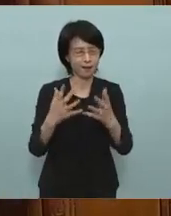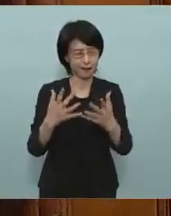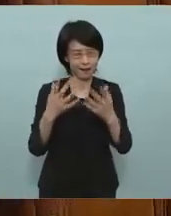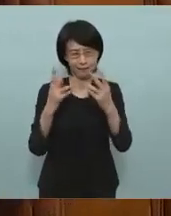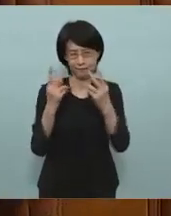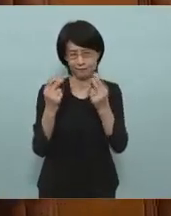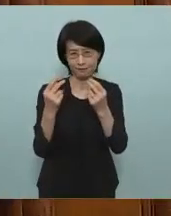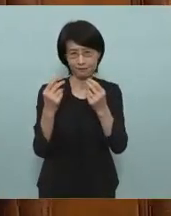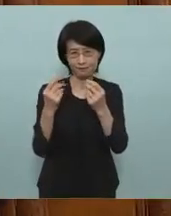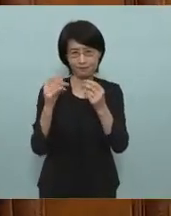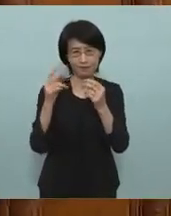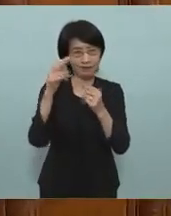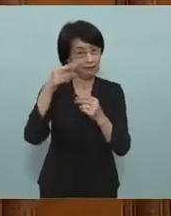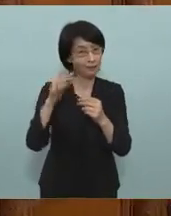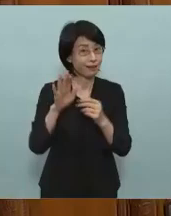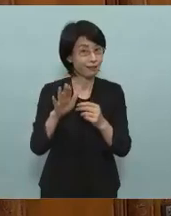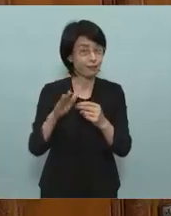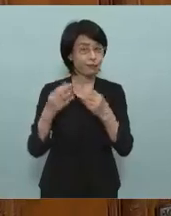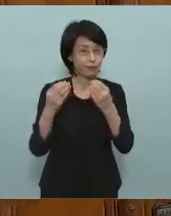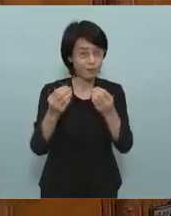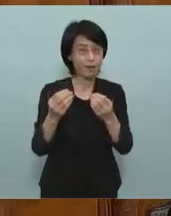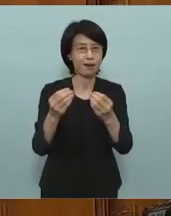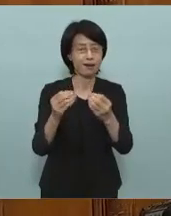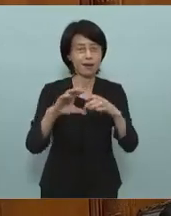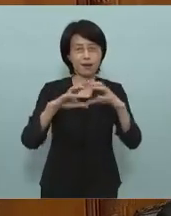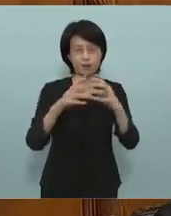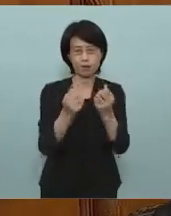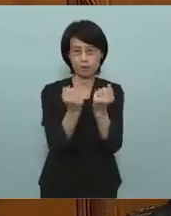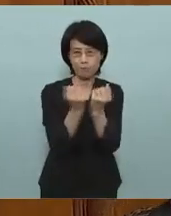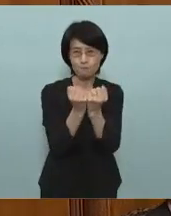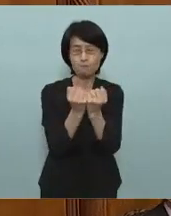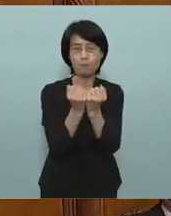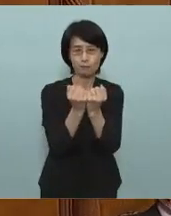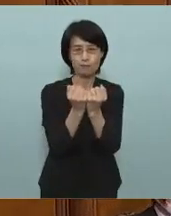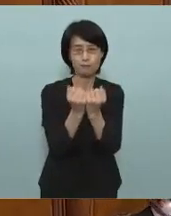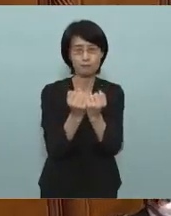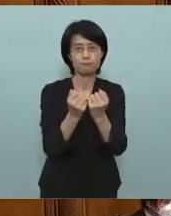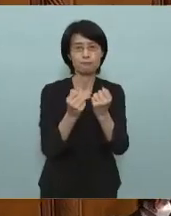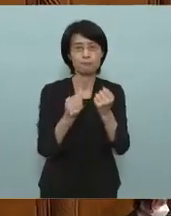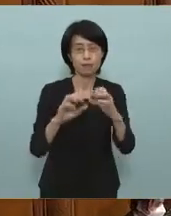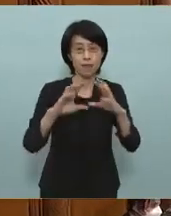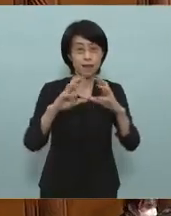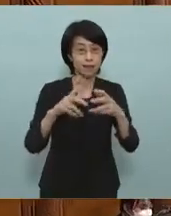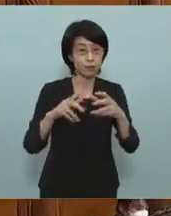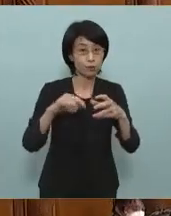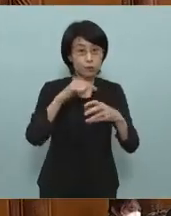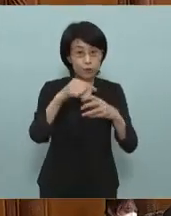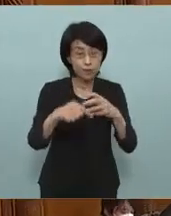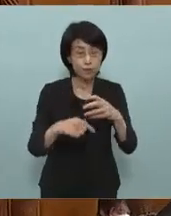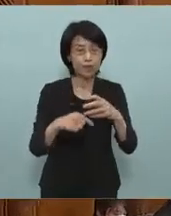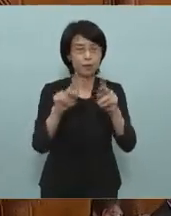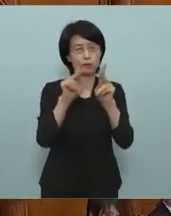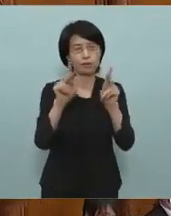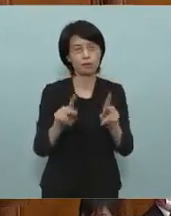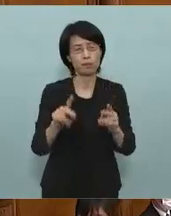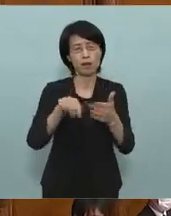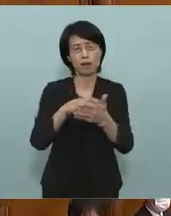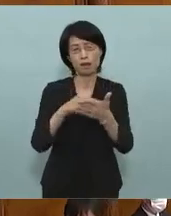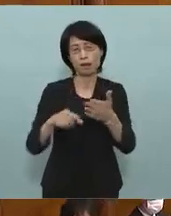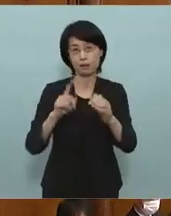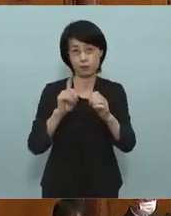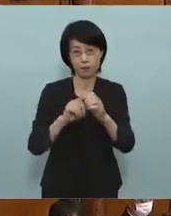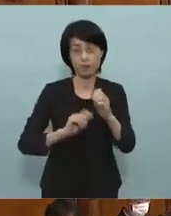た国際的な批判や原則の維持強化地球規模課題への取り組みそして